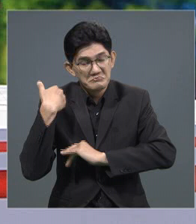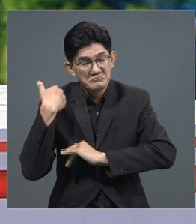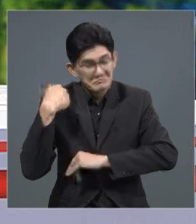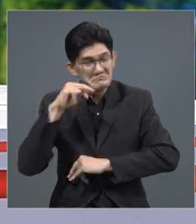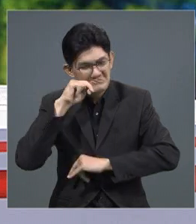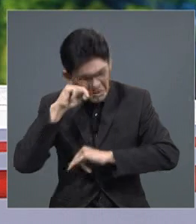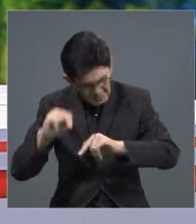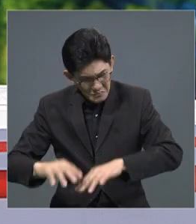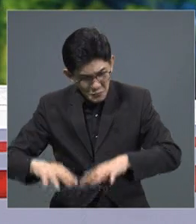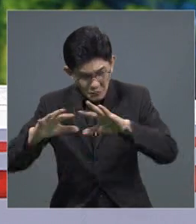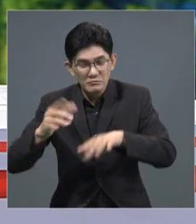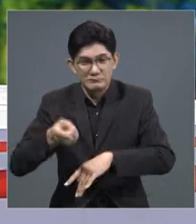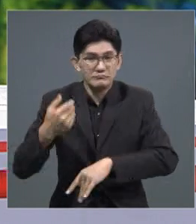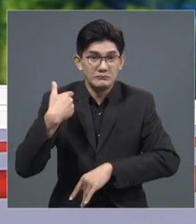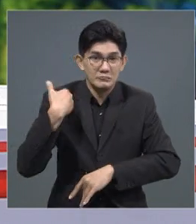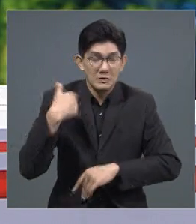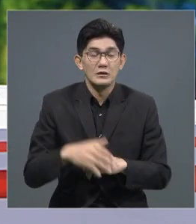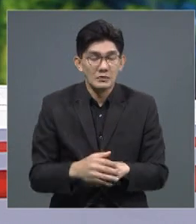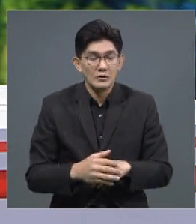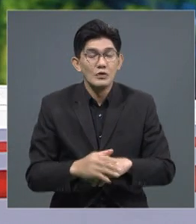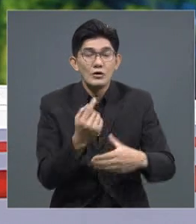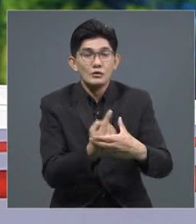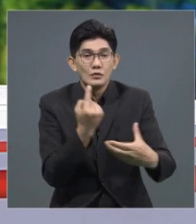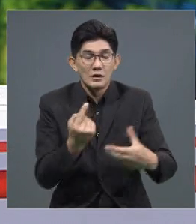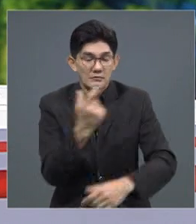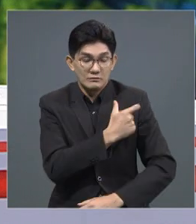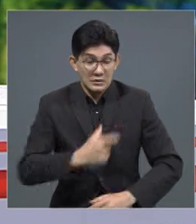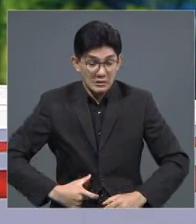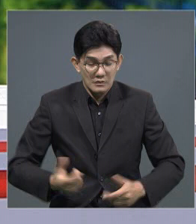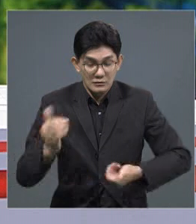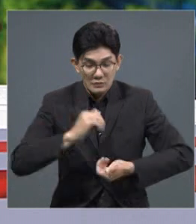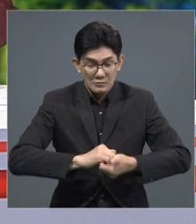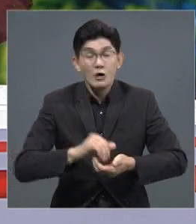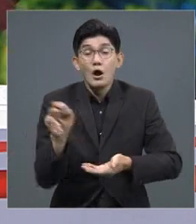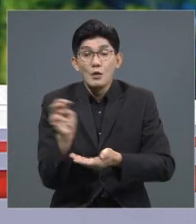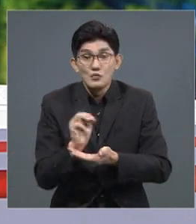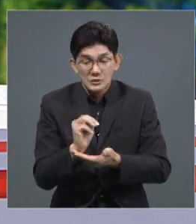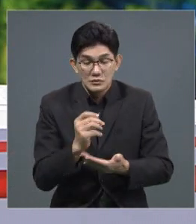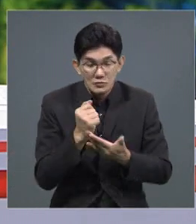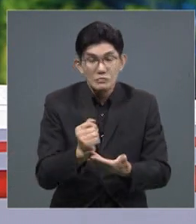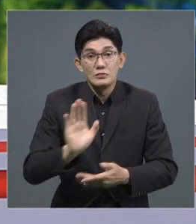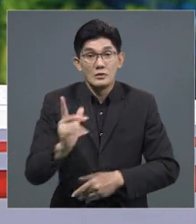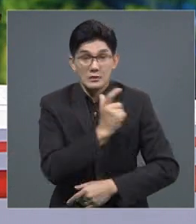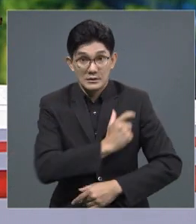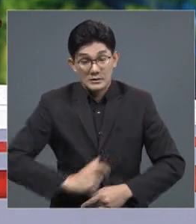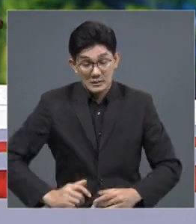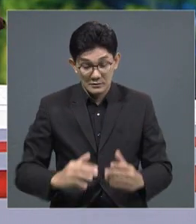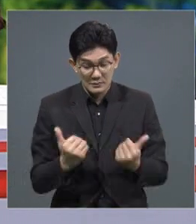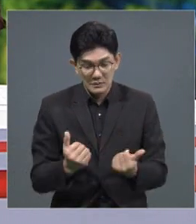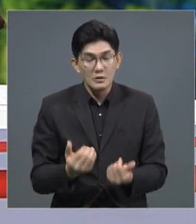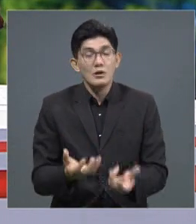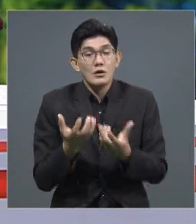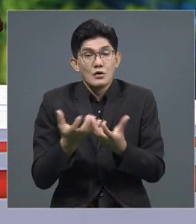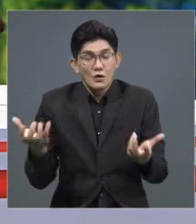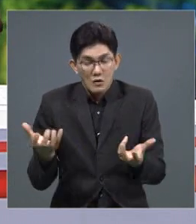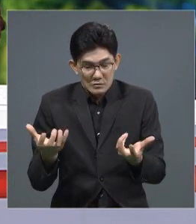น้ำหลายพื้นที่ทีเดียวนะคะทางด้านองคมนตรีค่ะก็ร่วมกับมูลนิธิราชประชานุเคราะห์ในพระบรมราชูปถัมภ์เชิญสิ่งของ